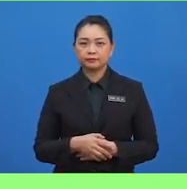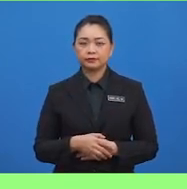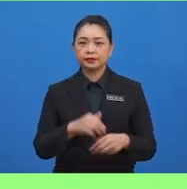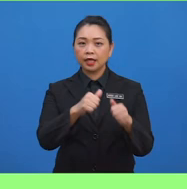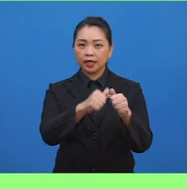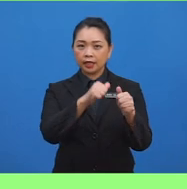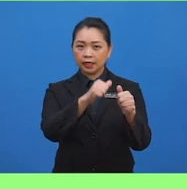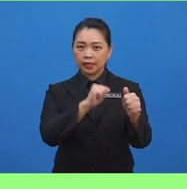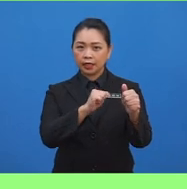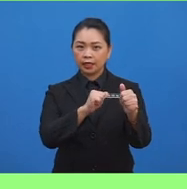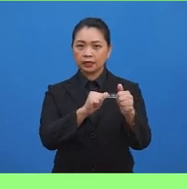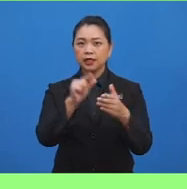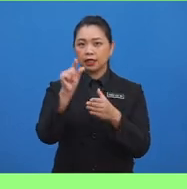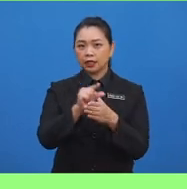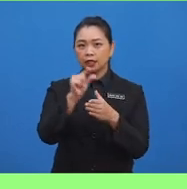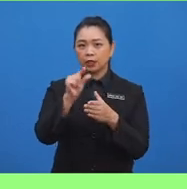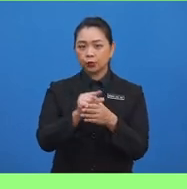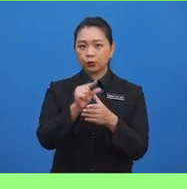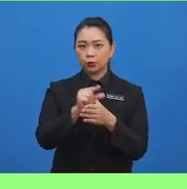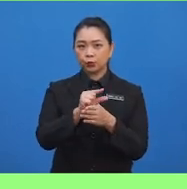Hai Ela terganggu